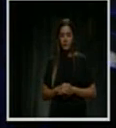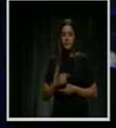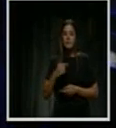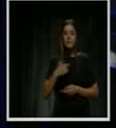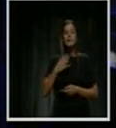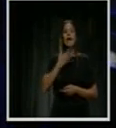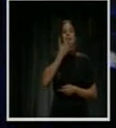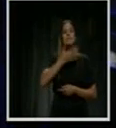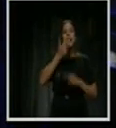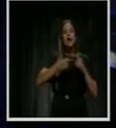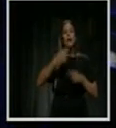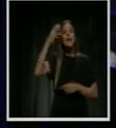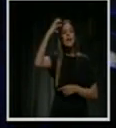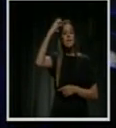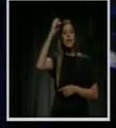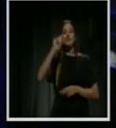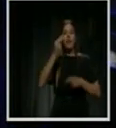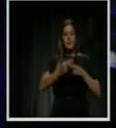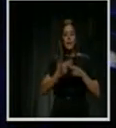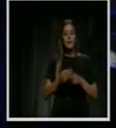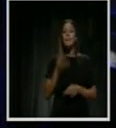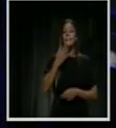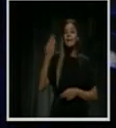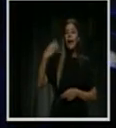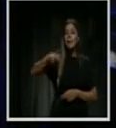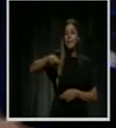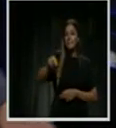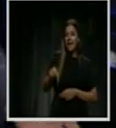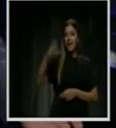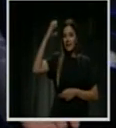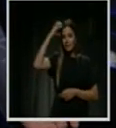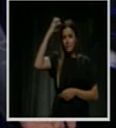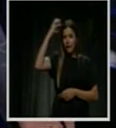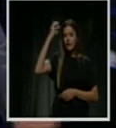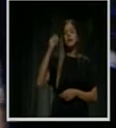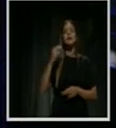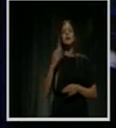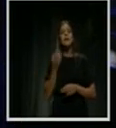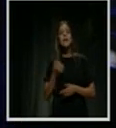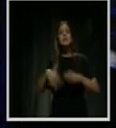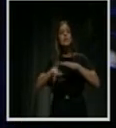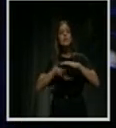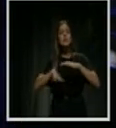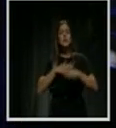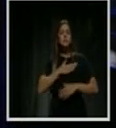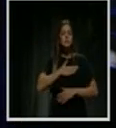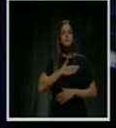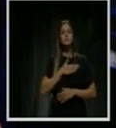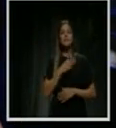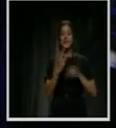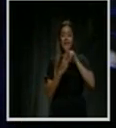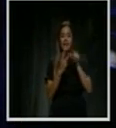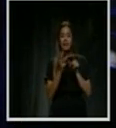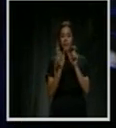x'għamel dan il-gvern fil-qasam tal-governanza. Fi żmien il-Partit Nazzjonalista fil-gvern kellek episodji spjaċevoli ta' tliet membri tal-ġudikatura,